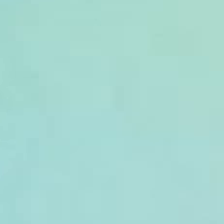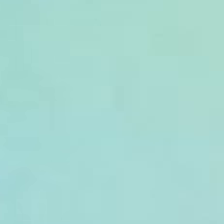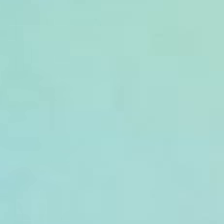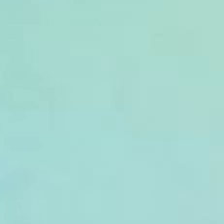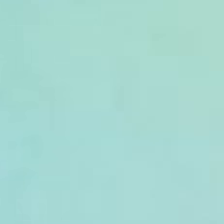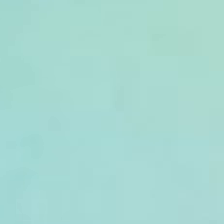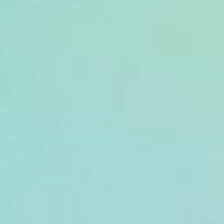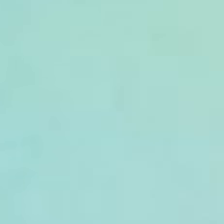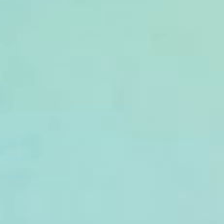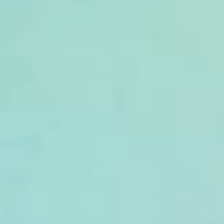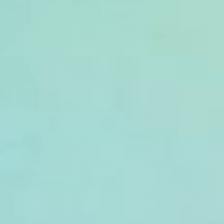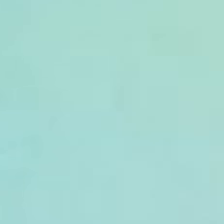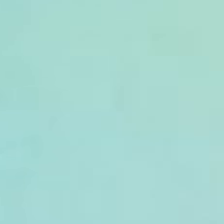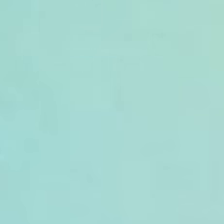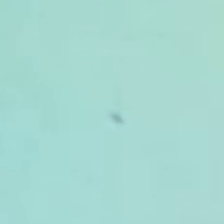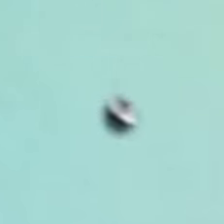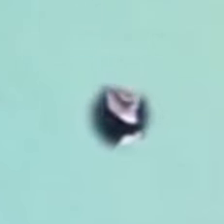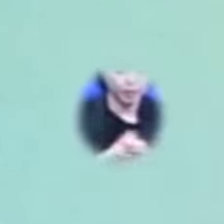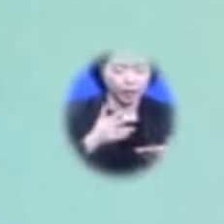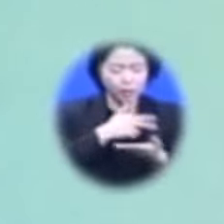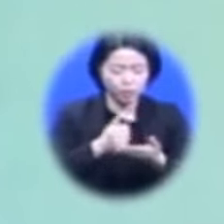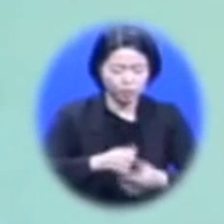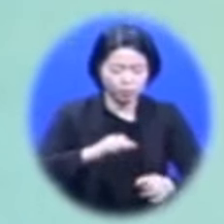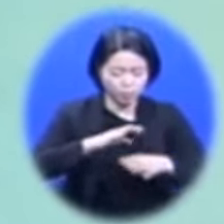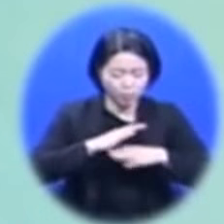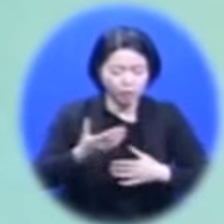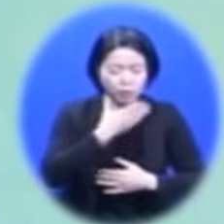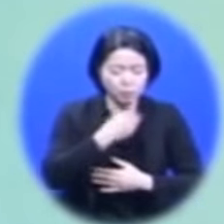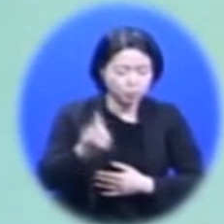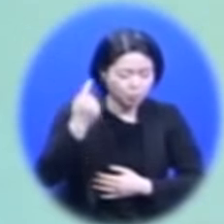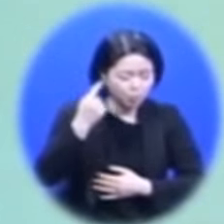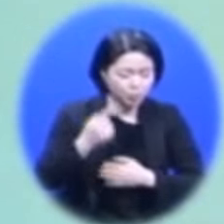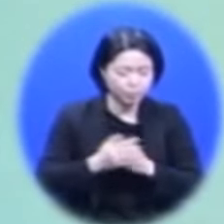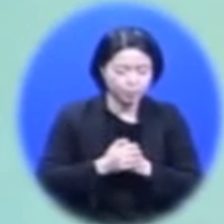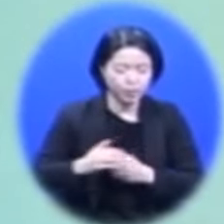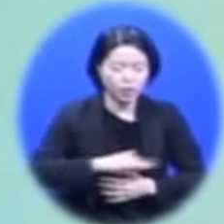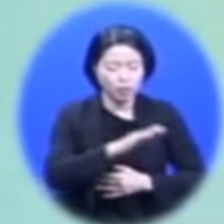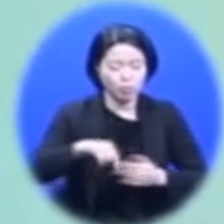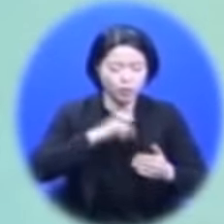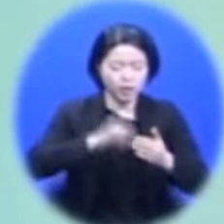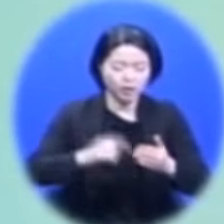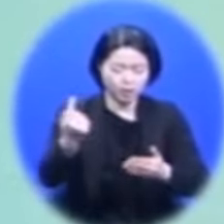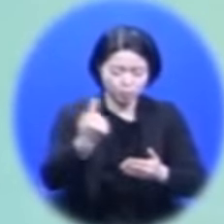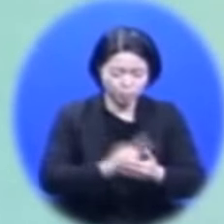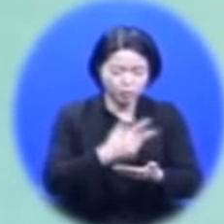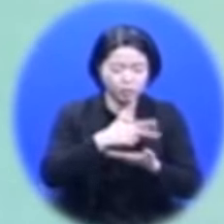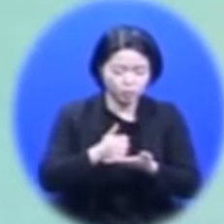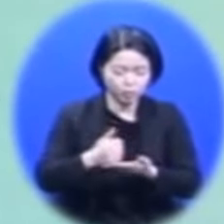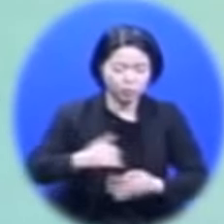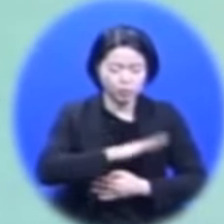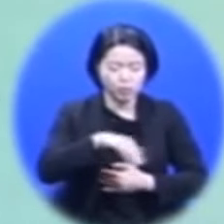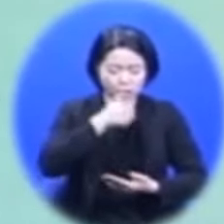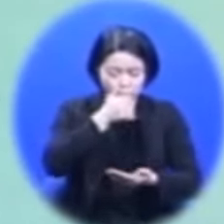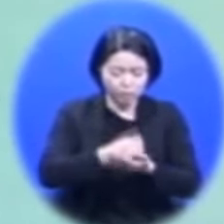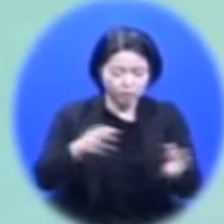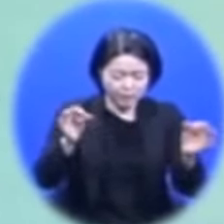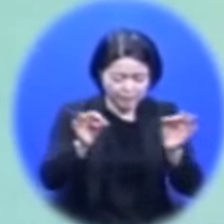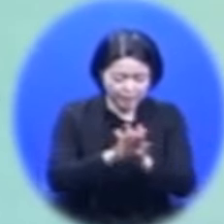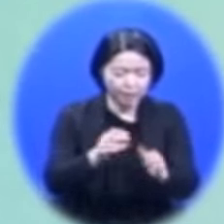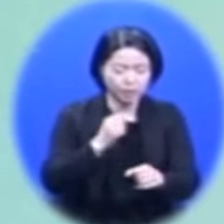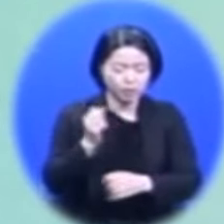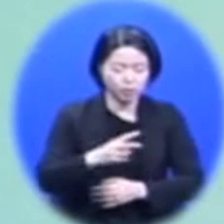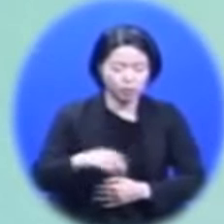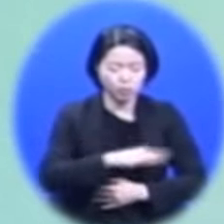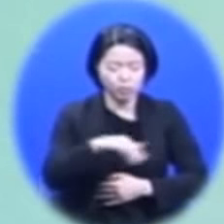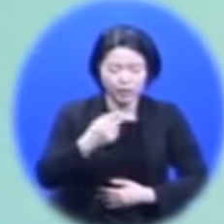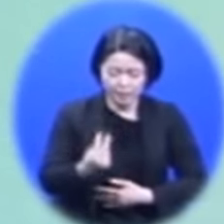아버지 하나님, 주님의 놀라우신 복음, 우리 안에 오신 주님, 우리의 죄를 사하시고 우리의